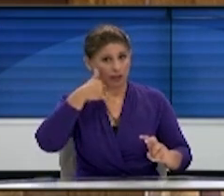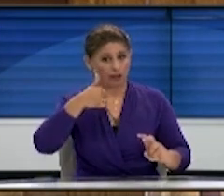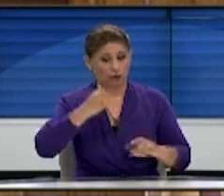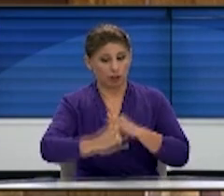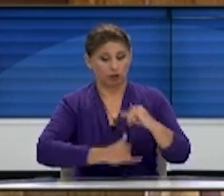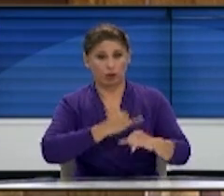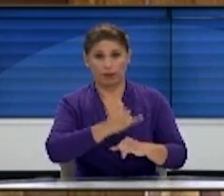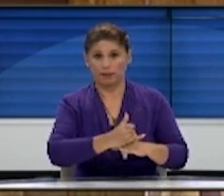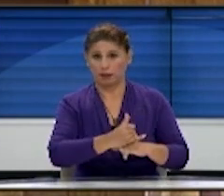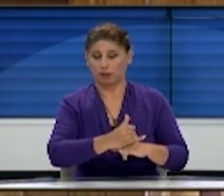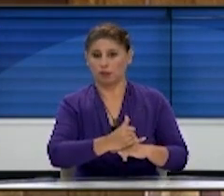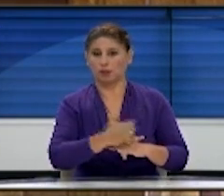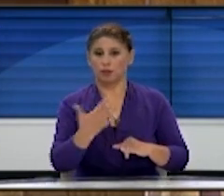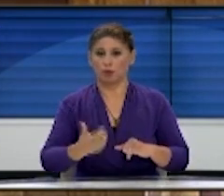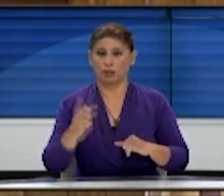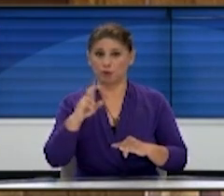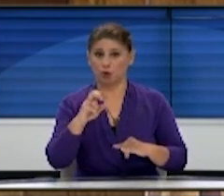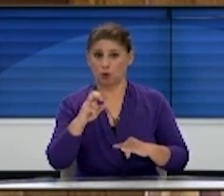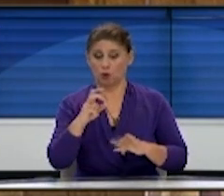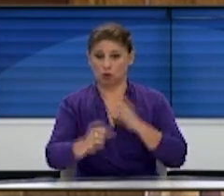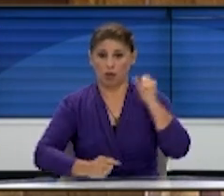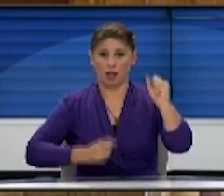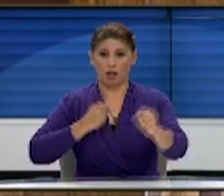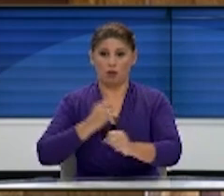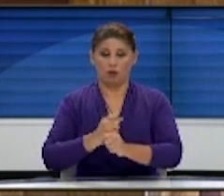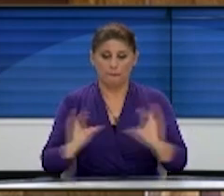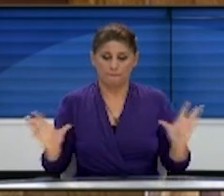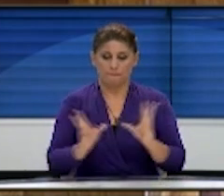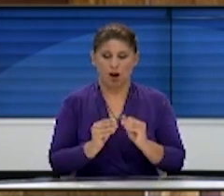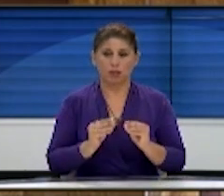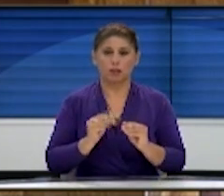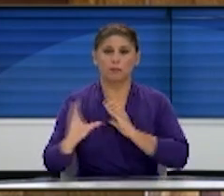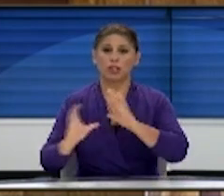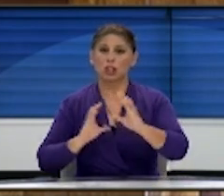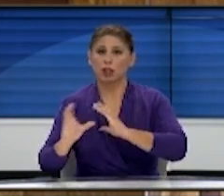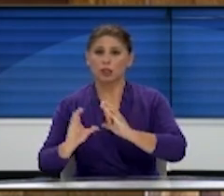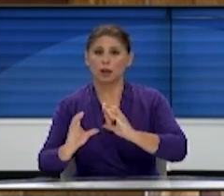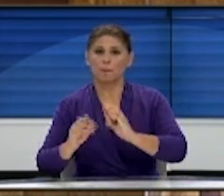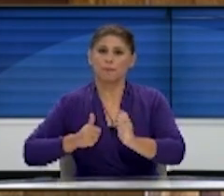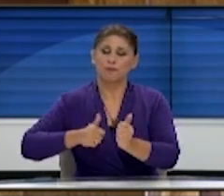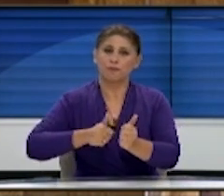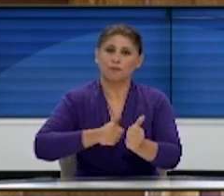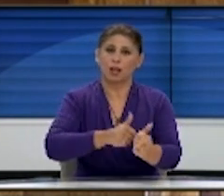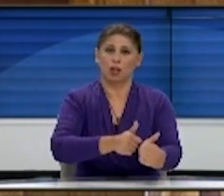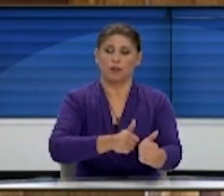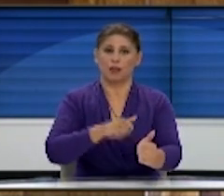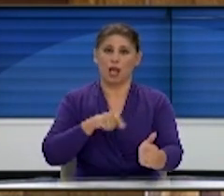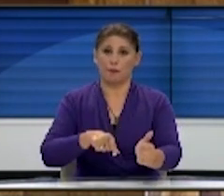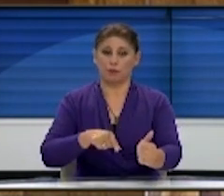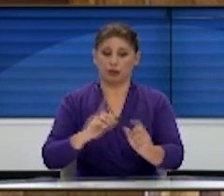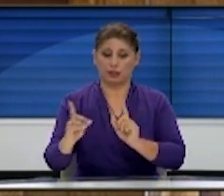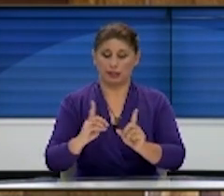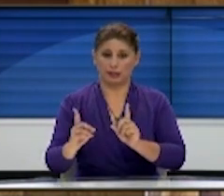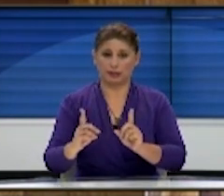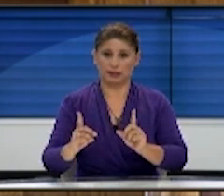το διαδίκτυο που έφεραν από τον 20ο αιώνα τη μαζικοποίηση της επικοινωνίας ακολουθήθηκαν από την